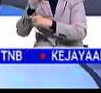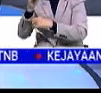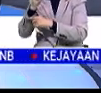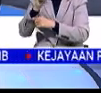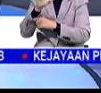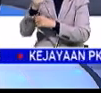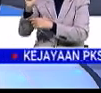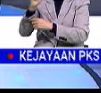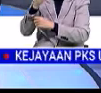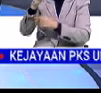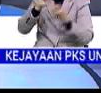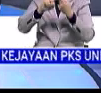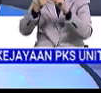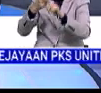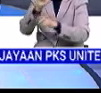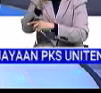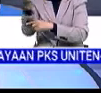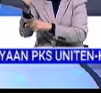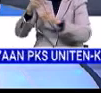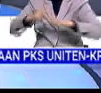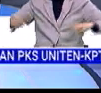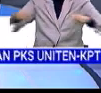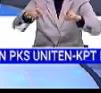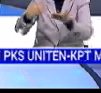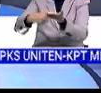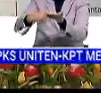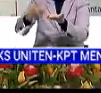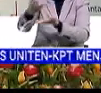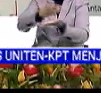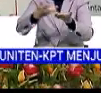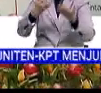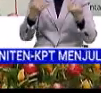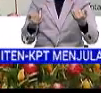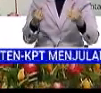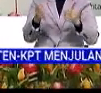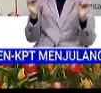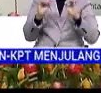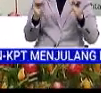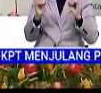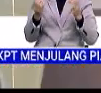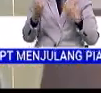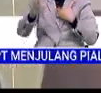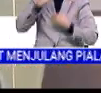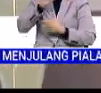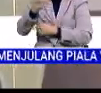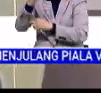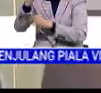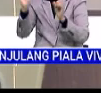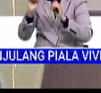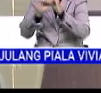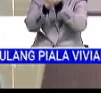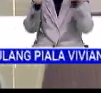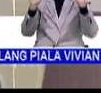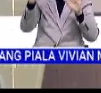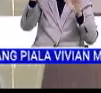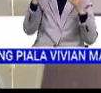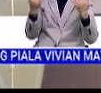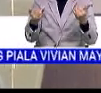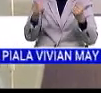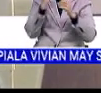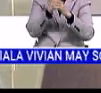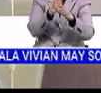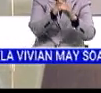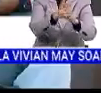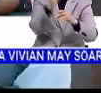MCA serta rakan-rakan lain. Walaupun didakwa tidak mempunyai manifesto yang jelas, Datuk Seri Mustafa berkata kerajaan sentiasa